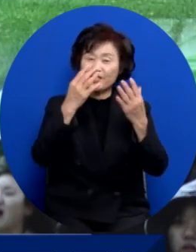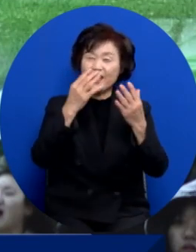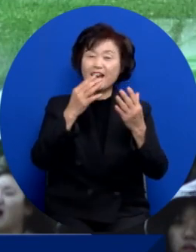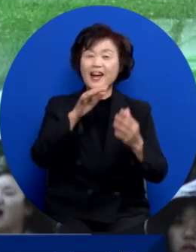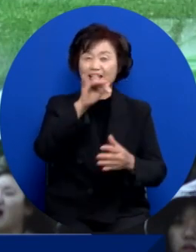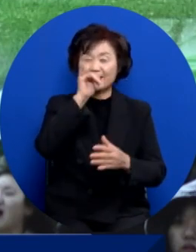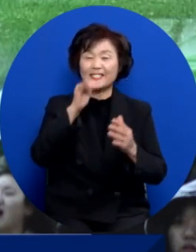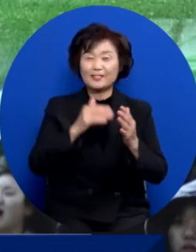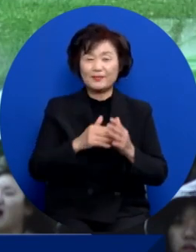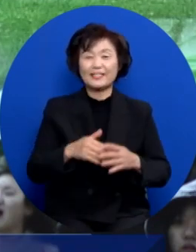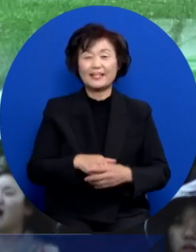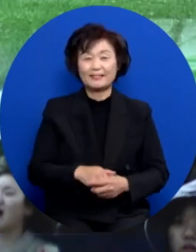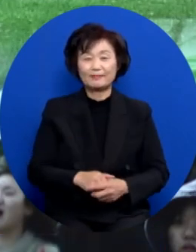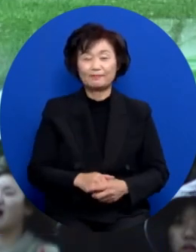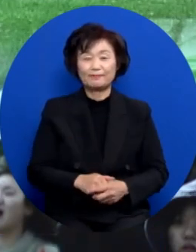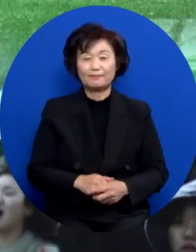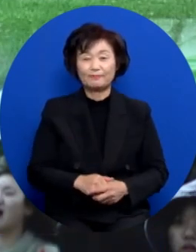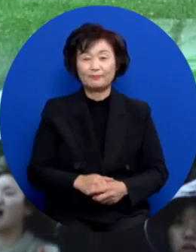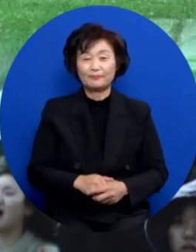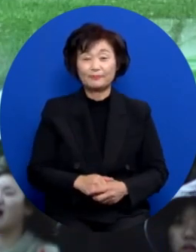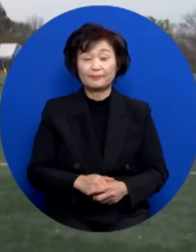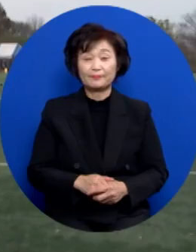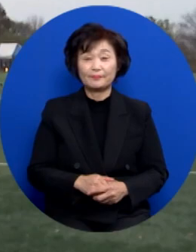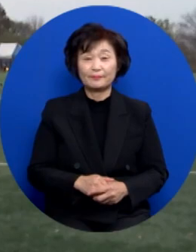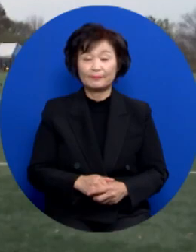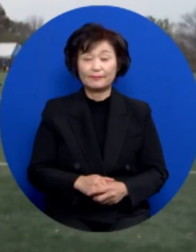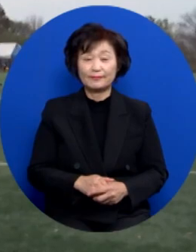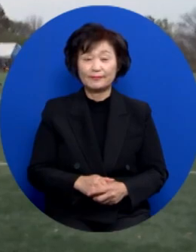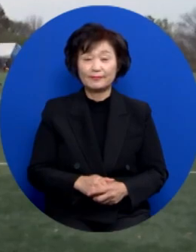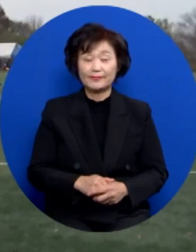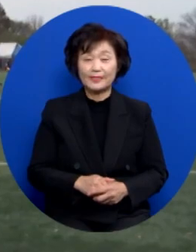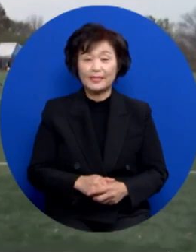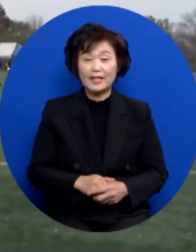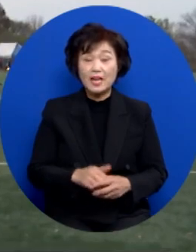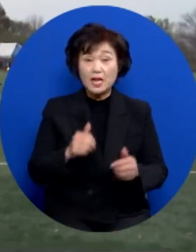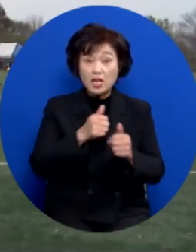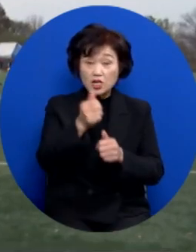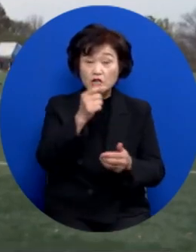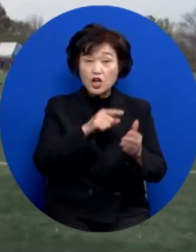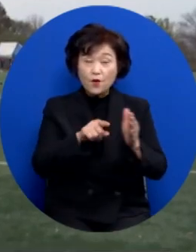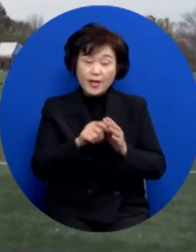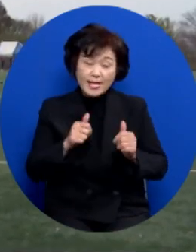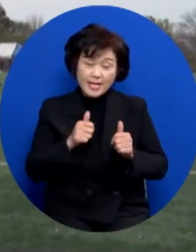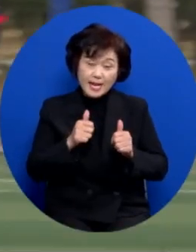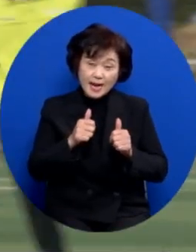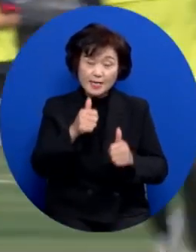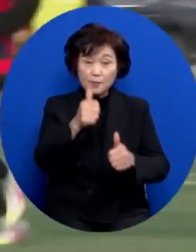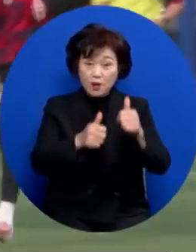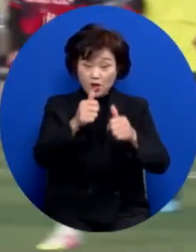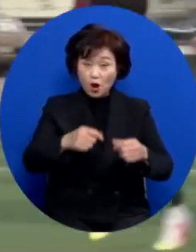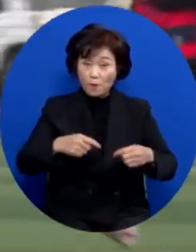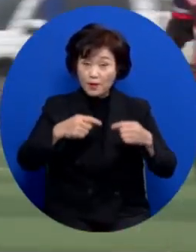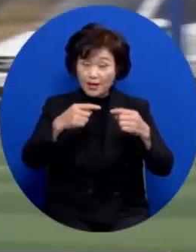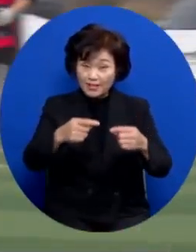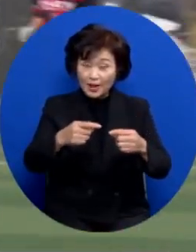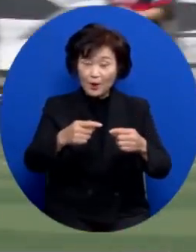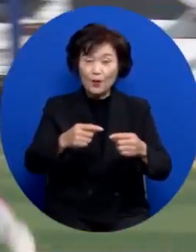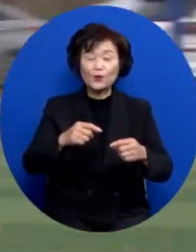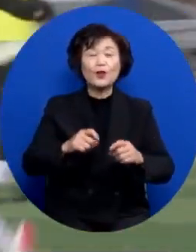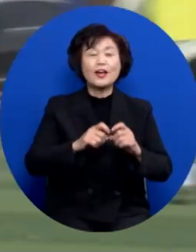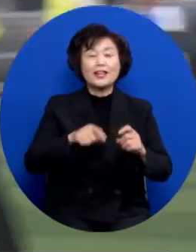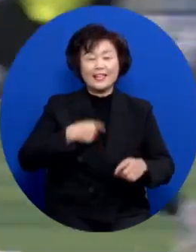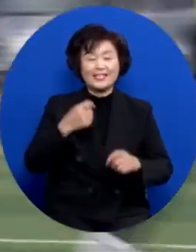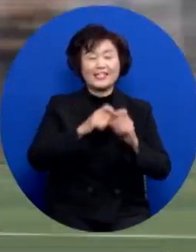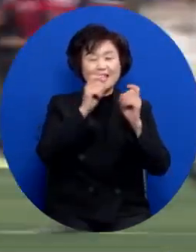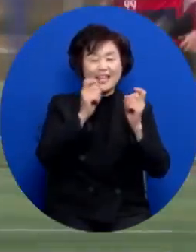됐는데요. 변우현 기자가 다녀왔습니다. 승리를 위해 열심히 경기에 임하고 한쪽에선 자신의 팀이 이기길